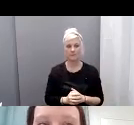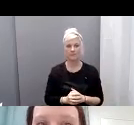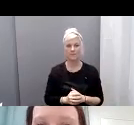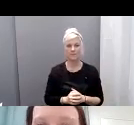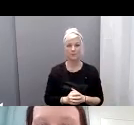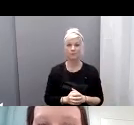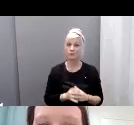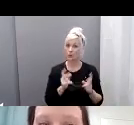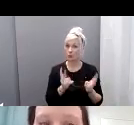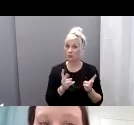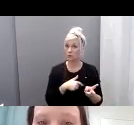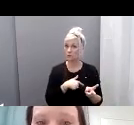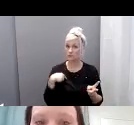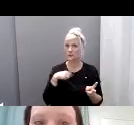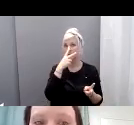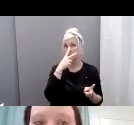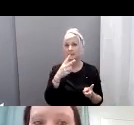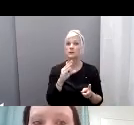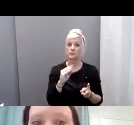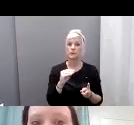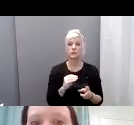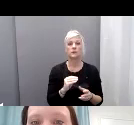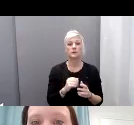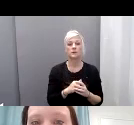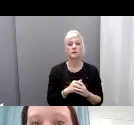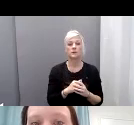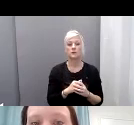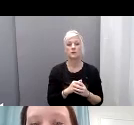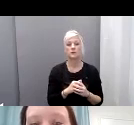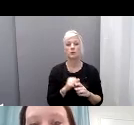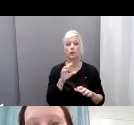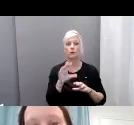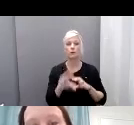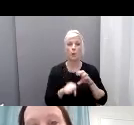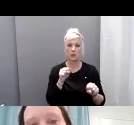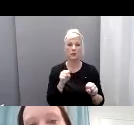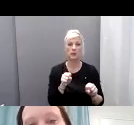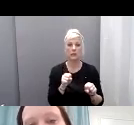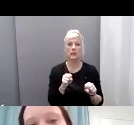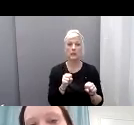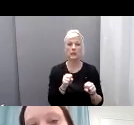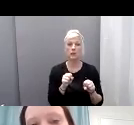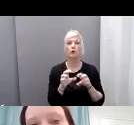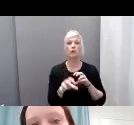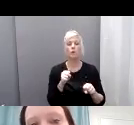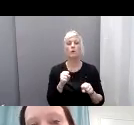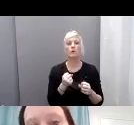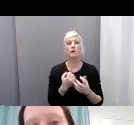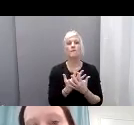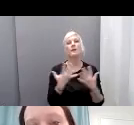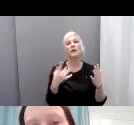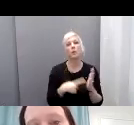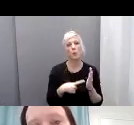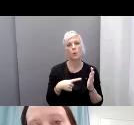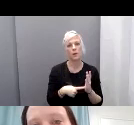Vi kan också se att det förekommer våld i just ett flertal gånger.